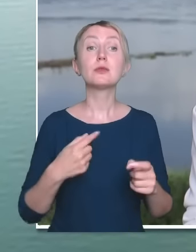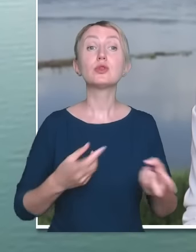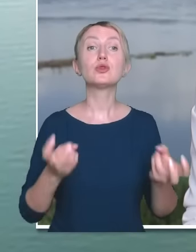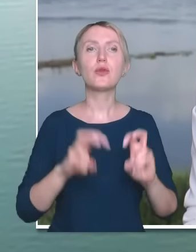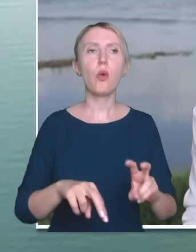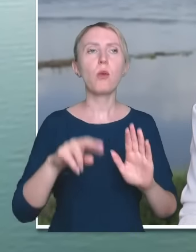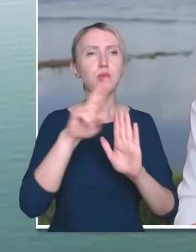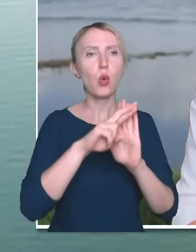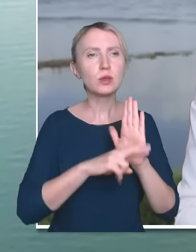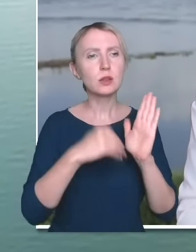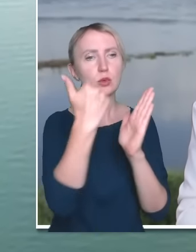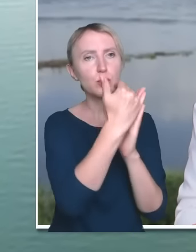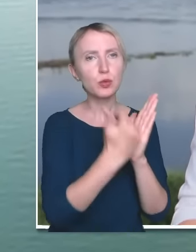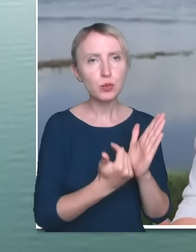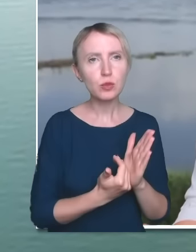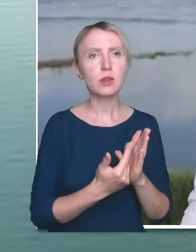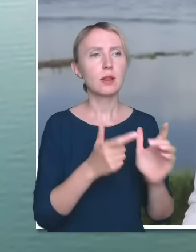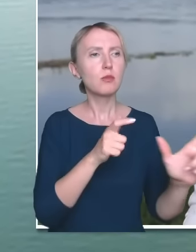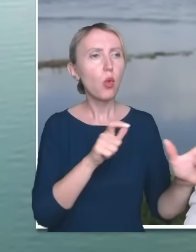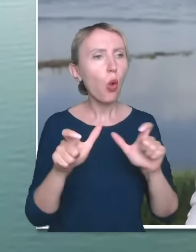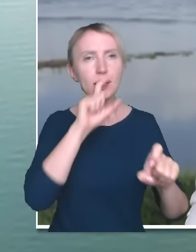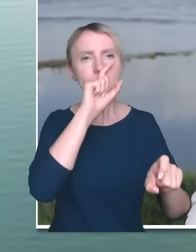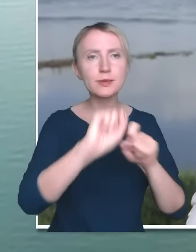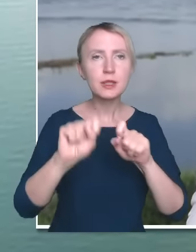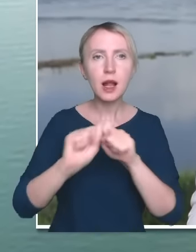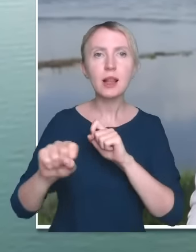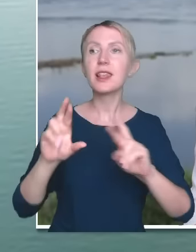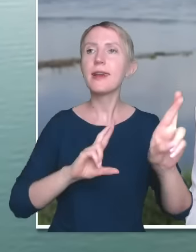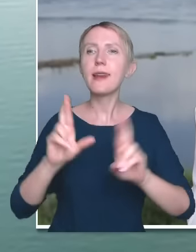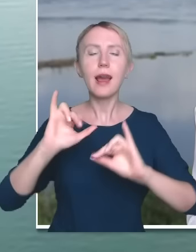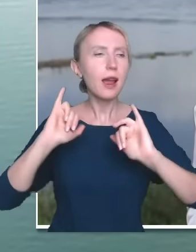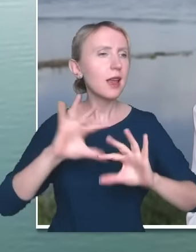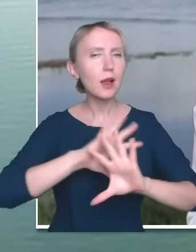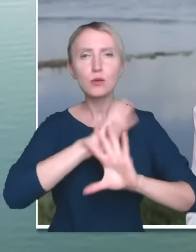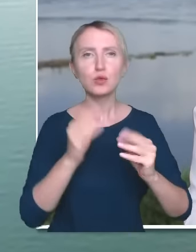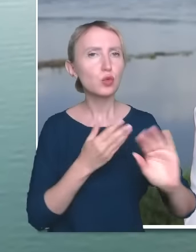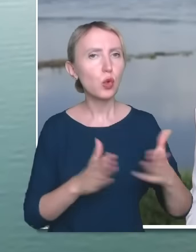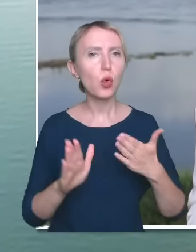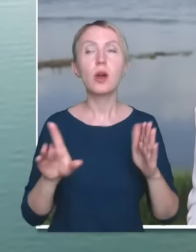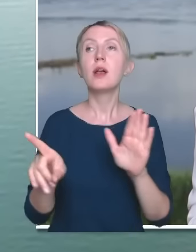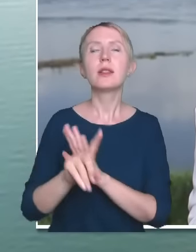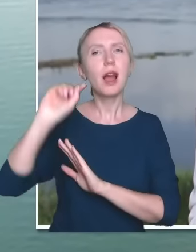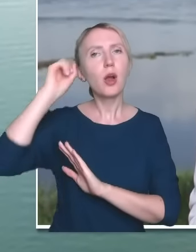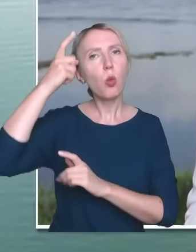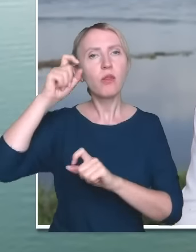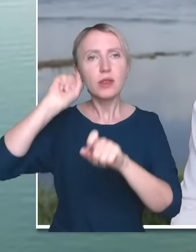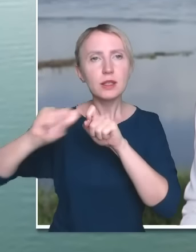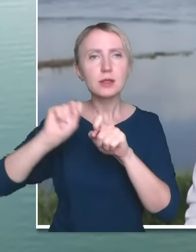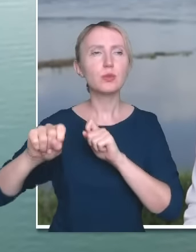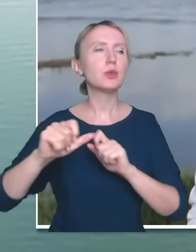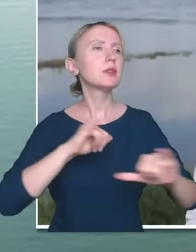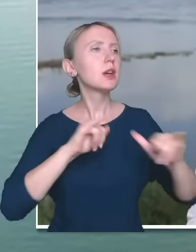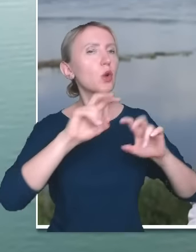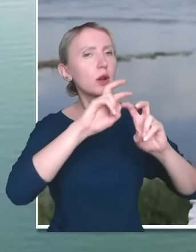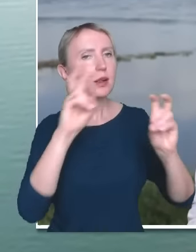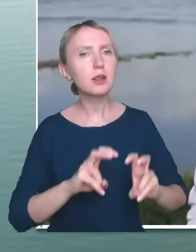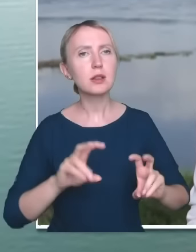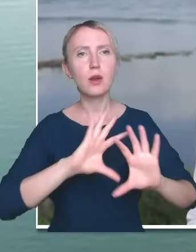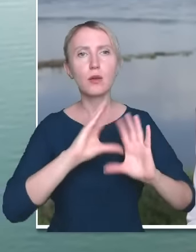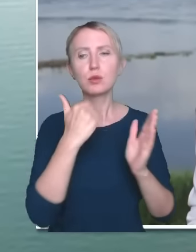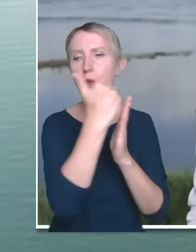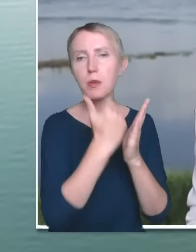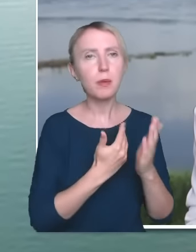procedurę i procedurę monitorowania, i procedury reagowania i dla Głównego Inspektoratu, i zarządzania kryzysowego.